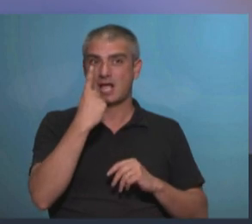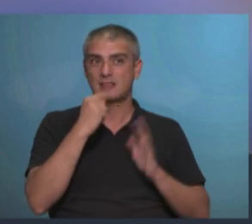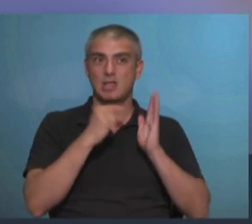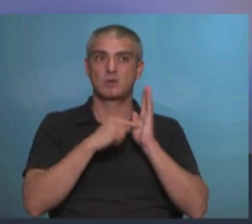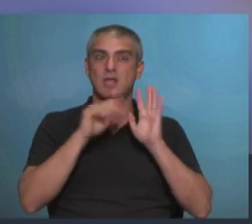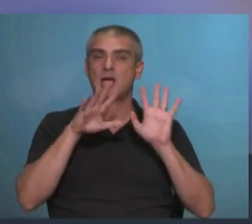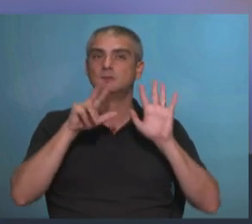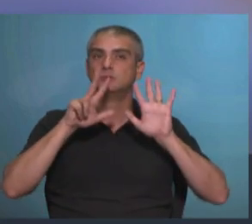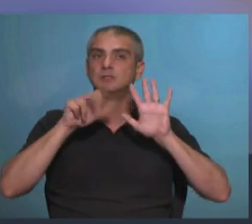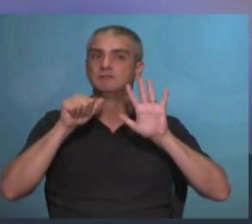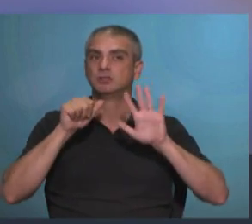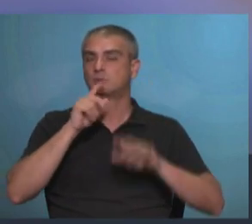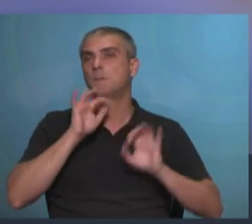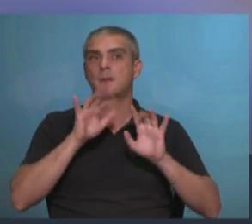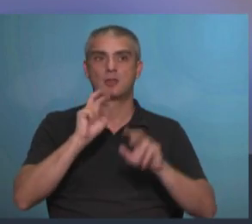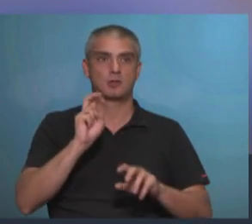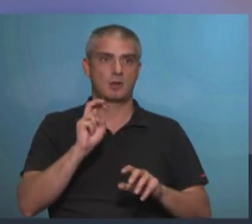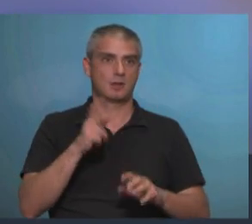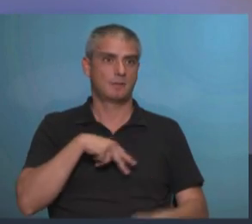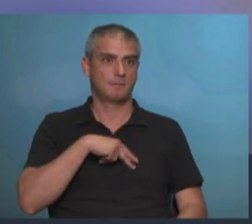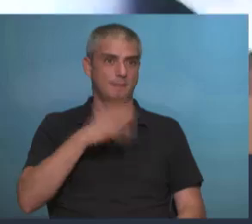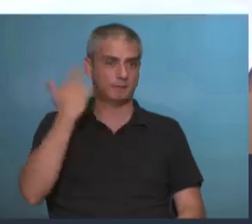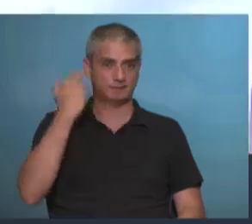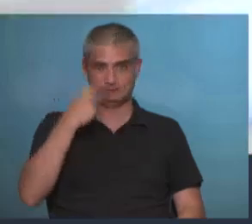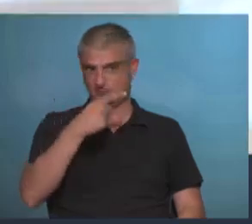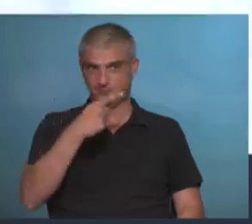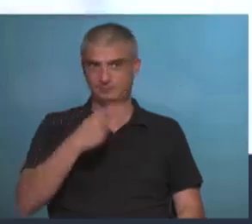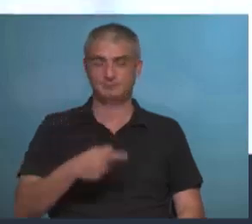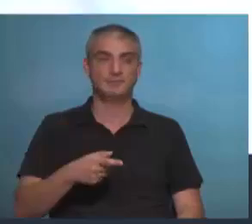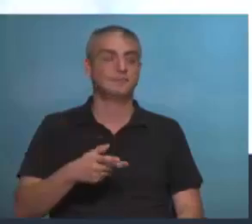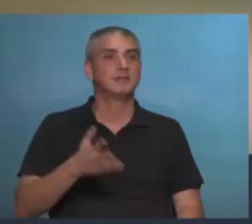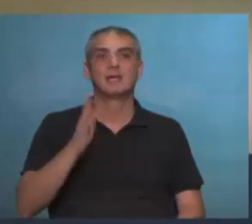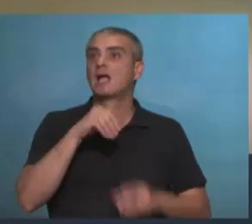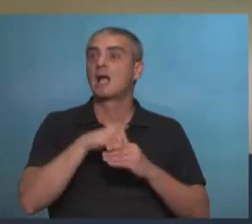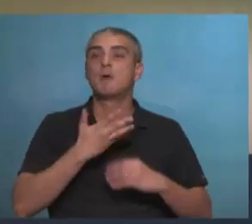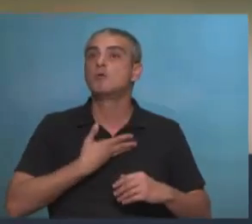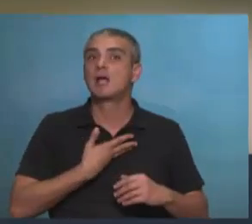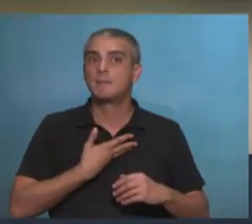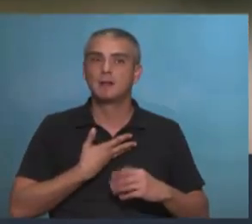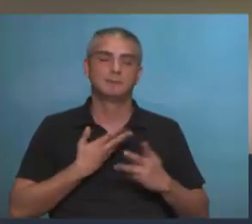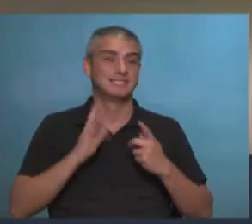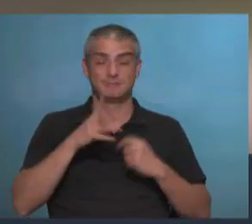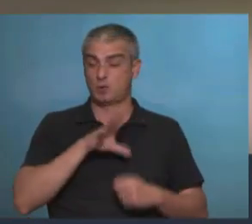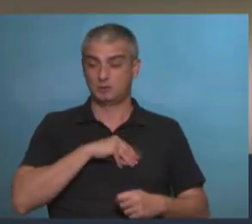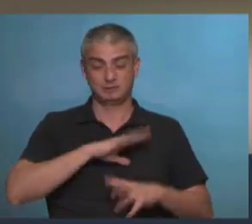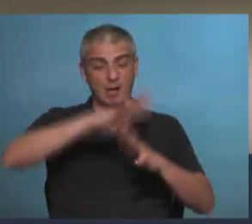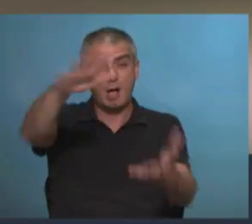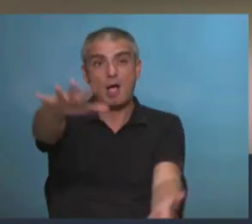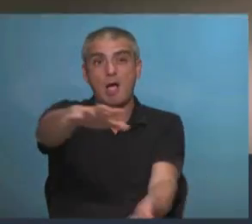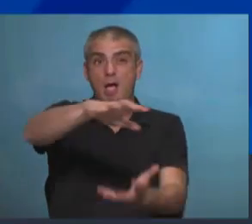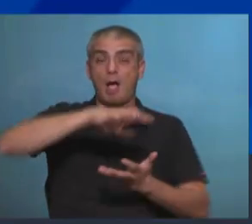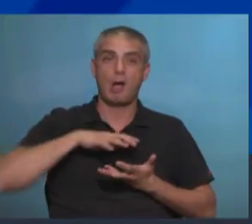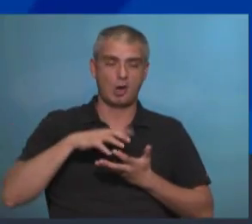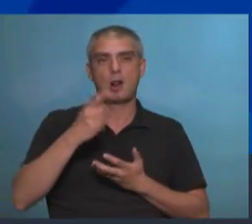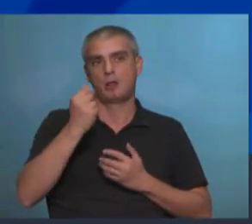$1.586 billion Powerball jackpot back in 2016. וכמה מתוך זה יקבל הזוכה? אם יבחר לקחת הכל בצ'ק אחד, הסכום